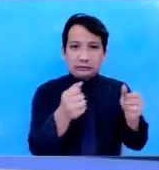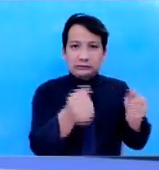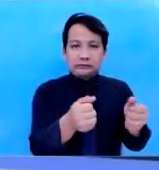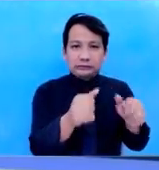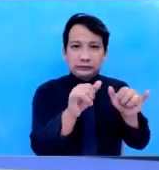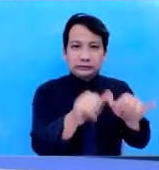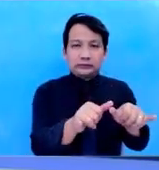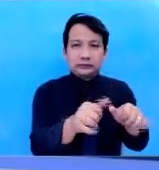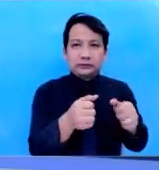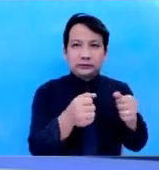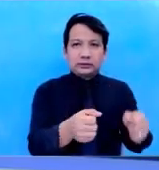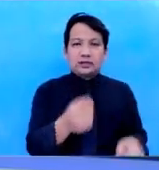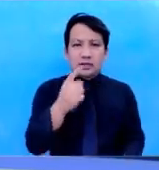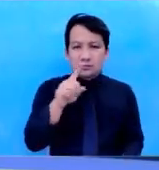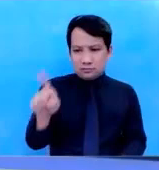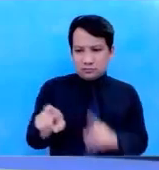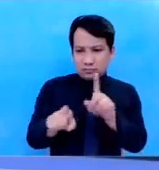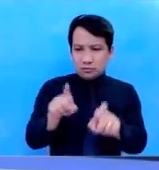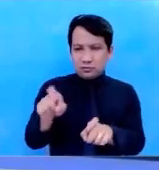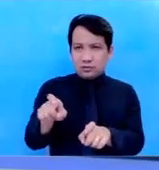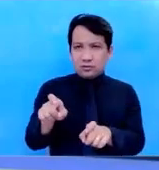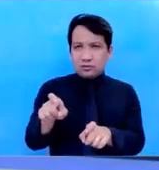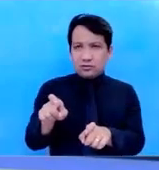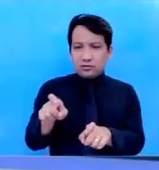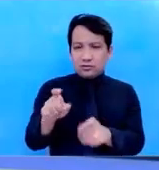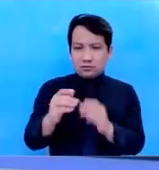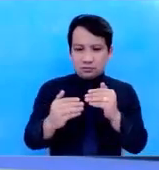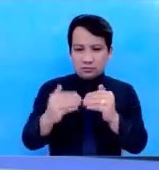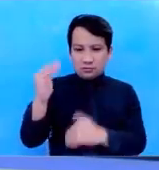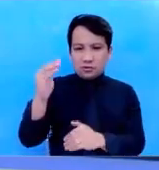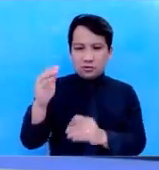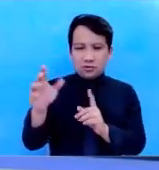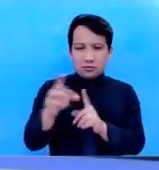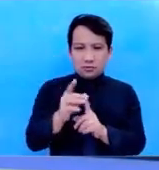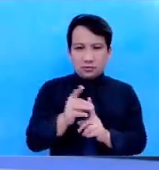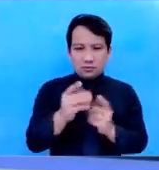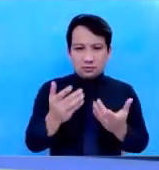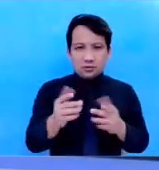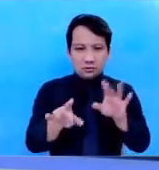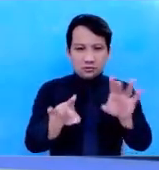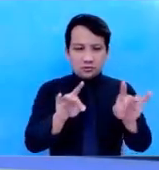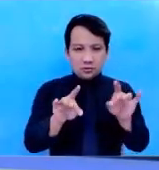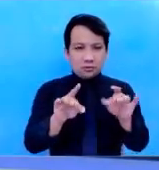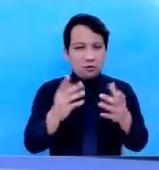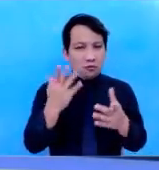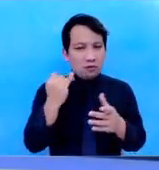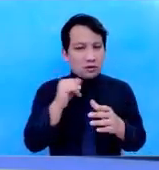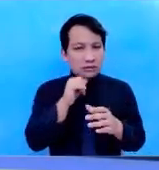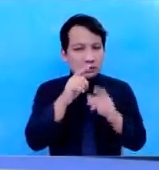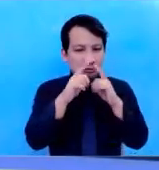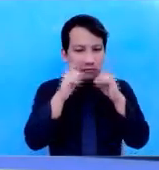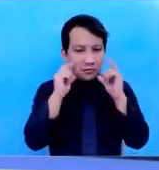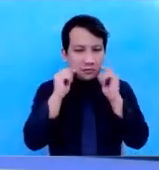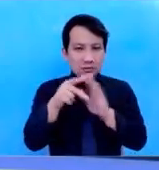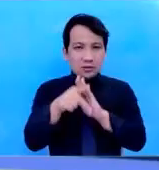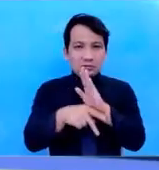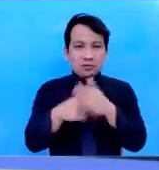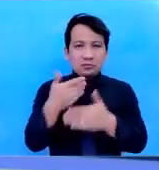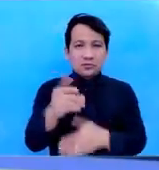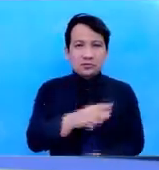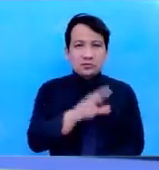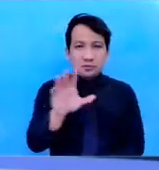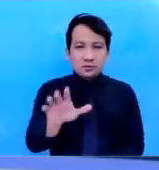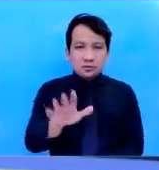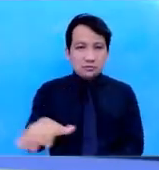ahensya sa mga nagsasabing tumataas ulit ngayon ang kaso dahil sa optional face mask policy. Nasa frontline ng balitang yan